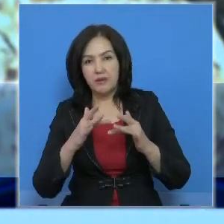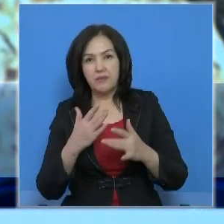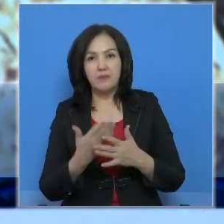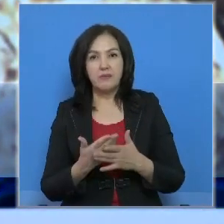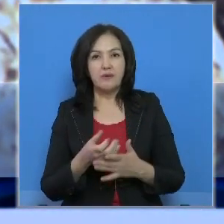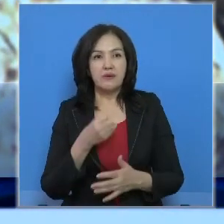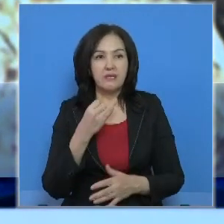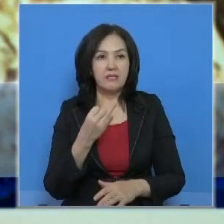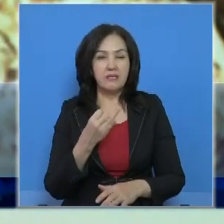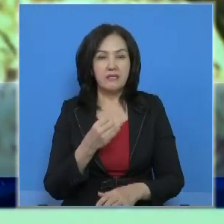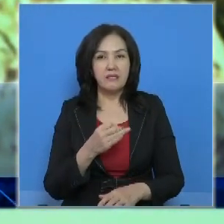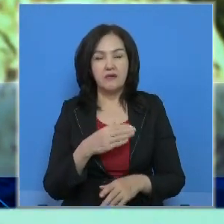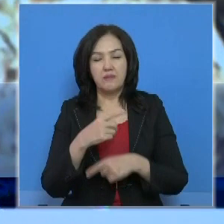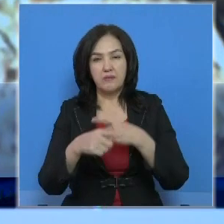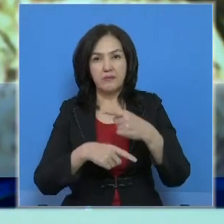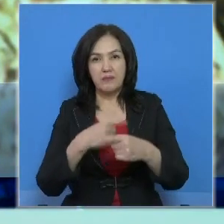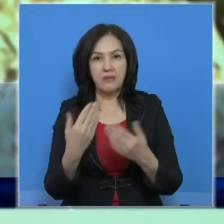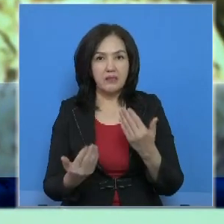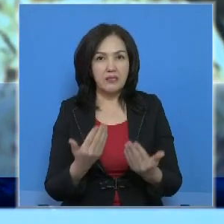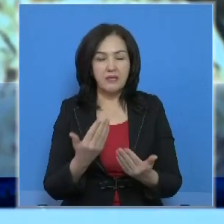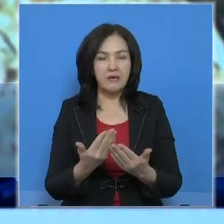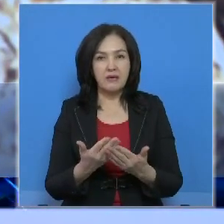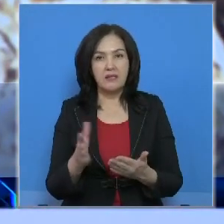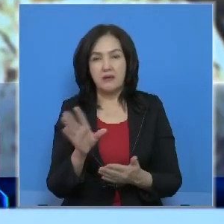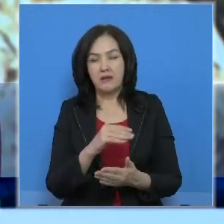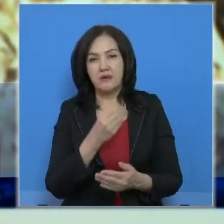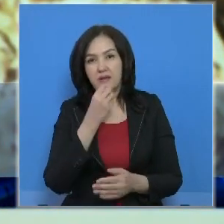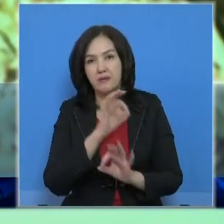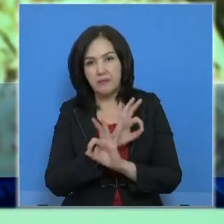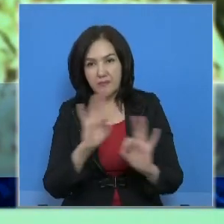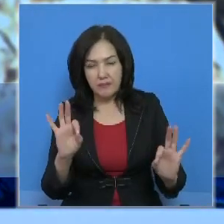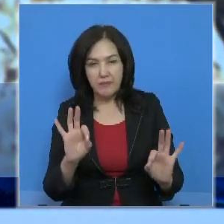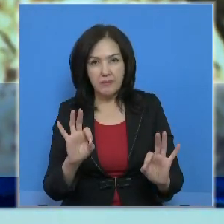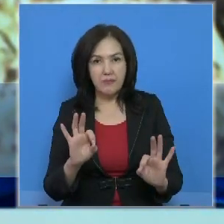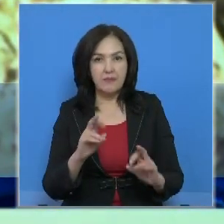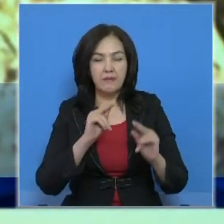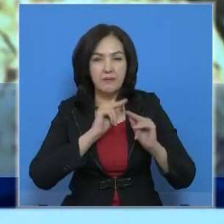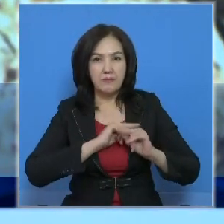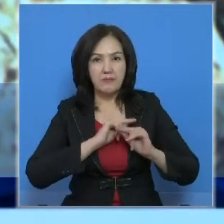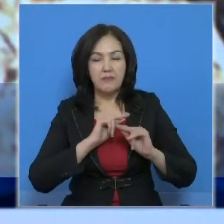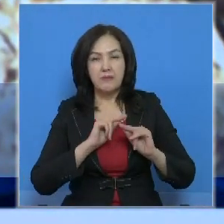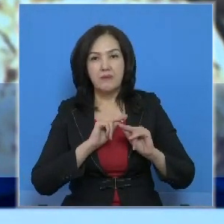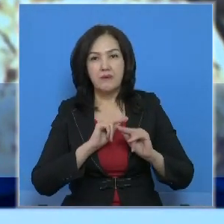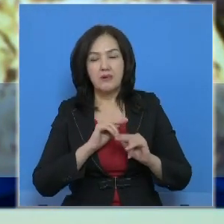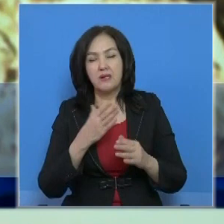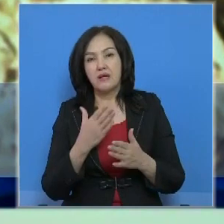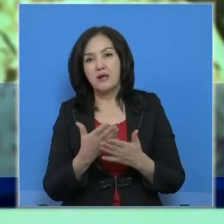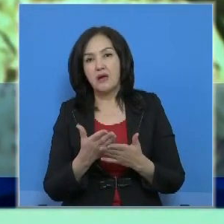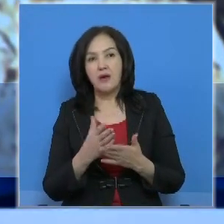Работать удаленно, и в будущем, если бирса все будет отлично, устроиться на какую-то